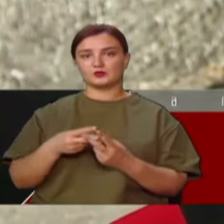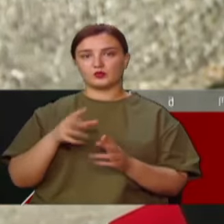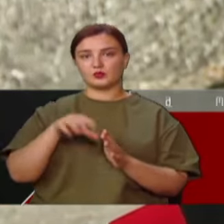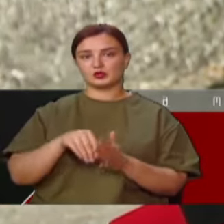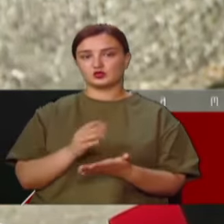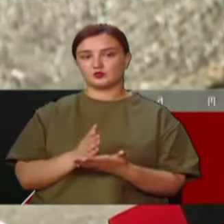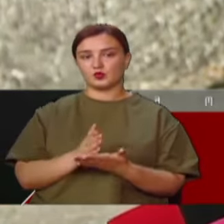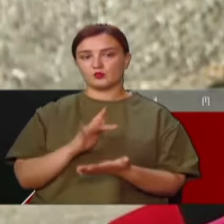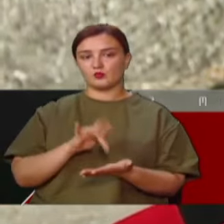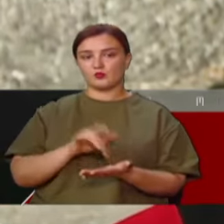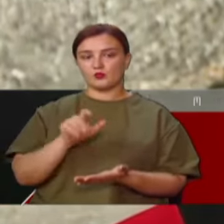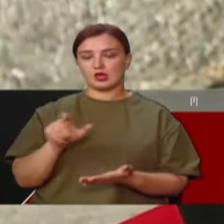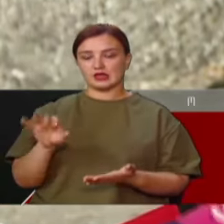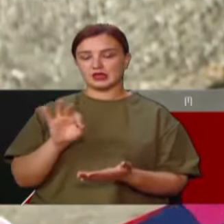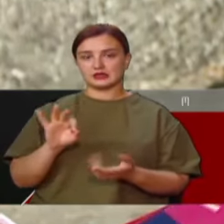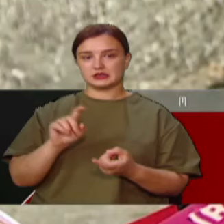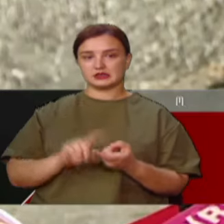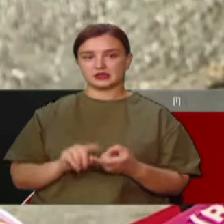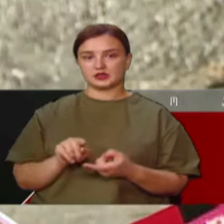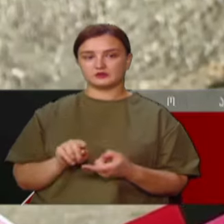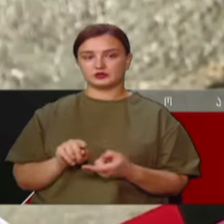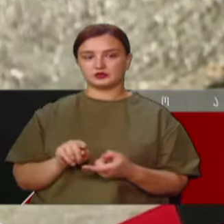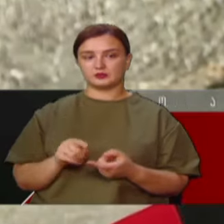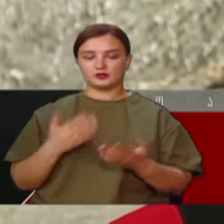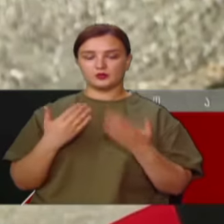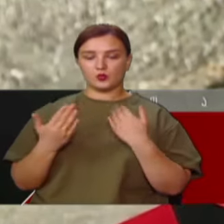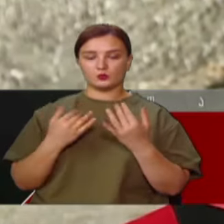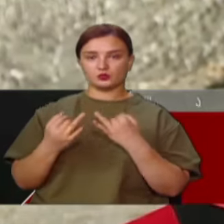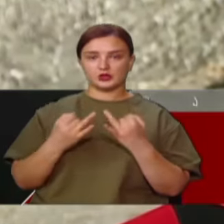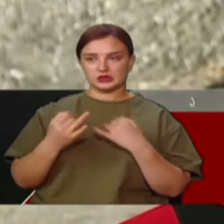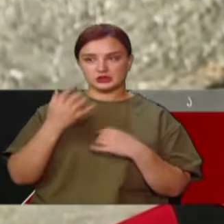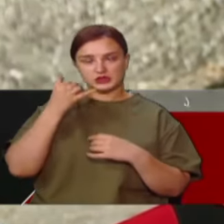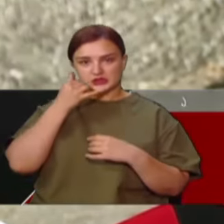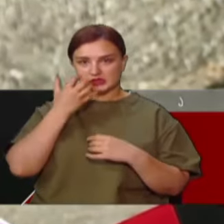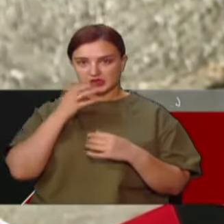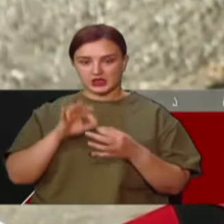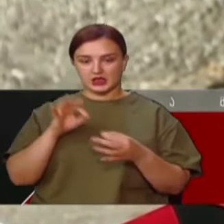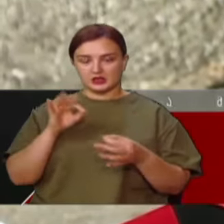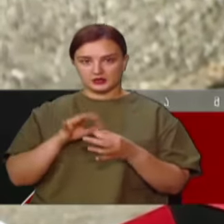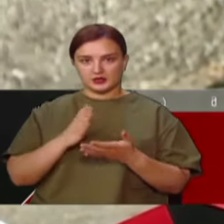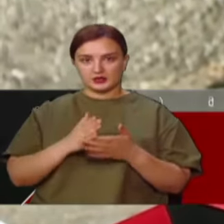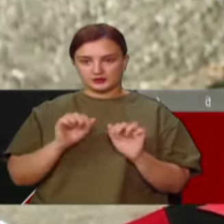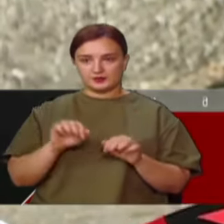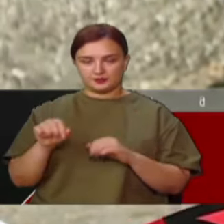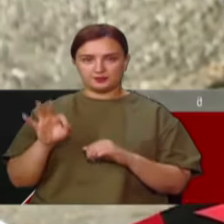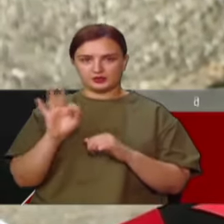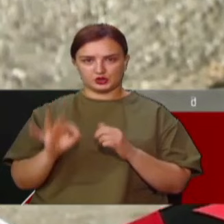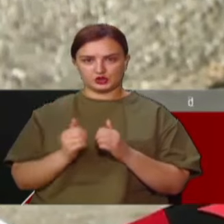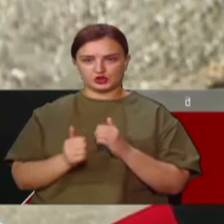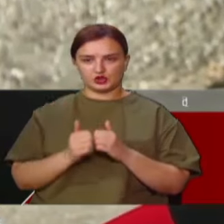ჩვენ თანამოქალაქესთან დაკავშირებით, კომუნიკაცია ცხელი ხაზის მეშვეობით არის პერმანენტული,